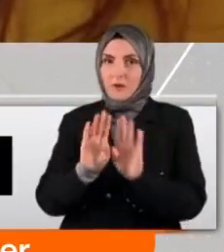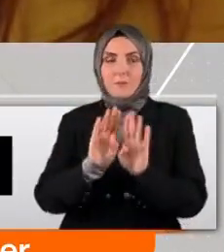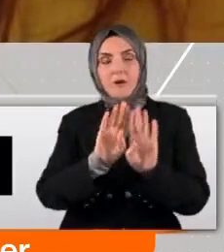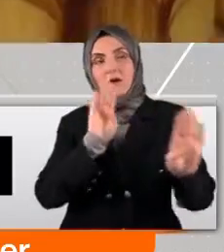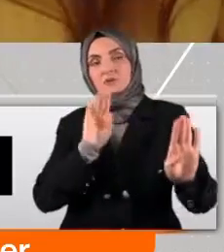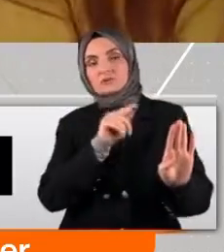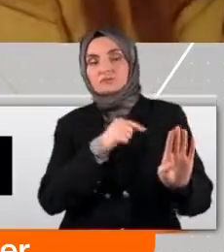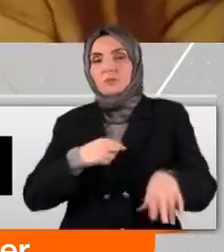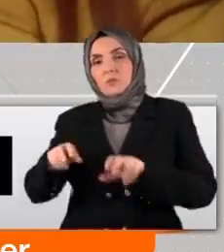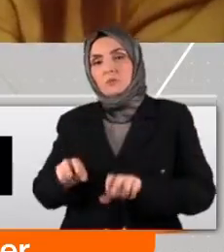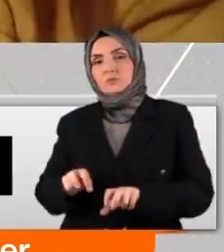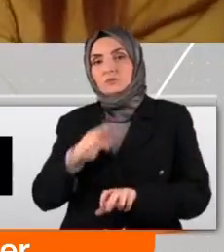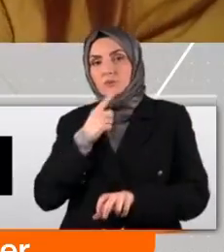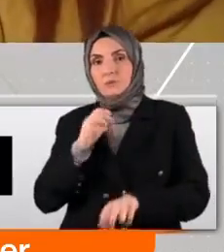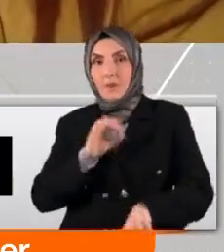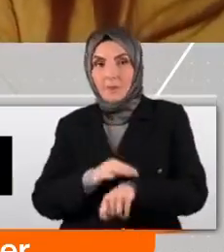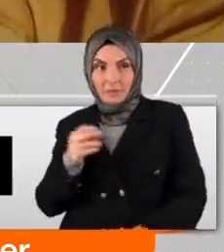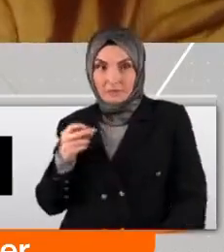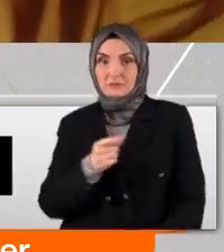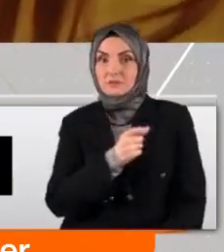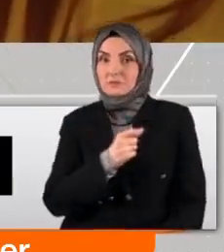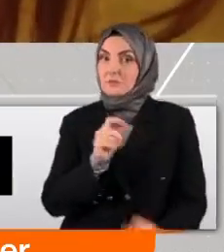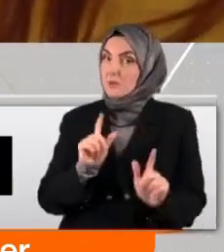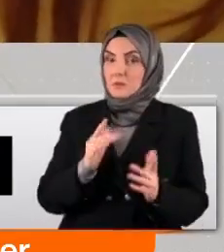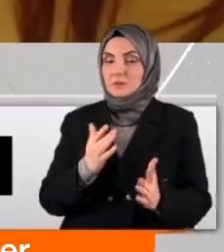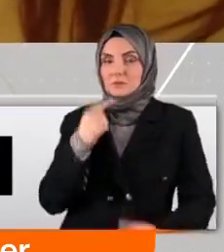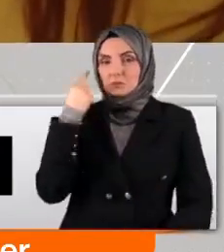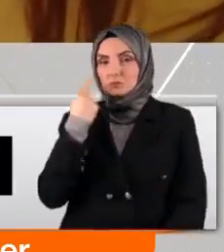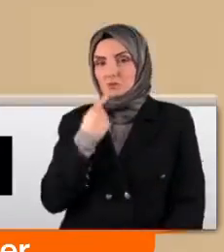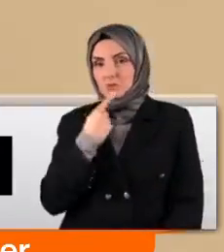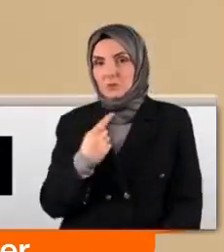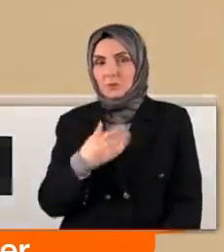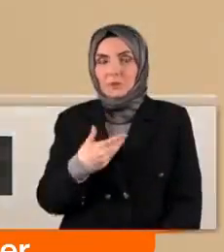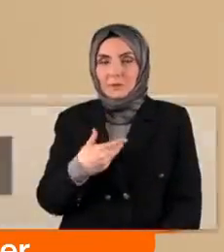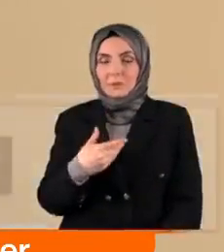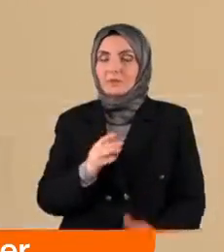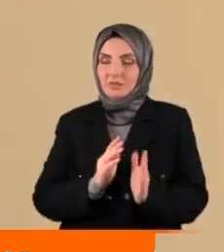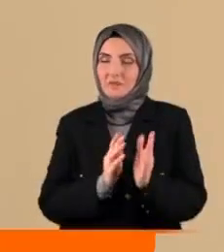açık oturuyorum. Hemen çıkmam kolay olsun diye. Hala tedirginiz.